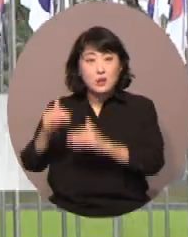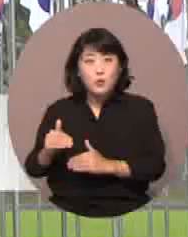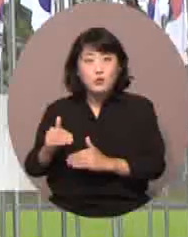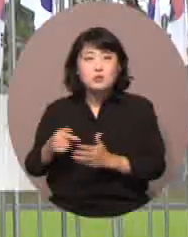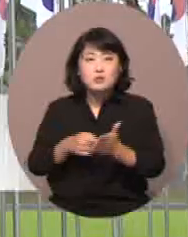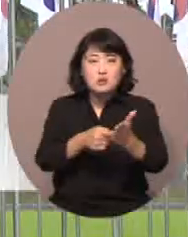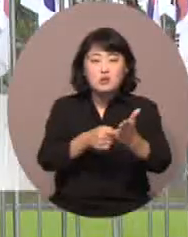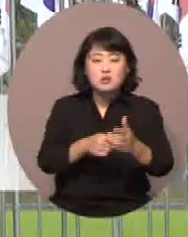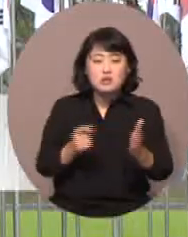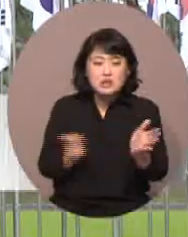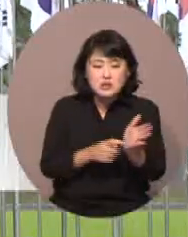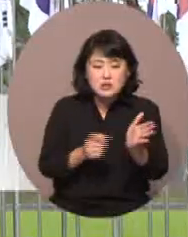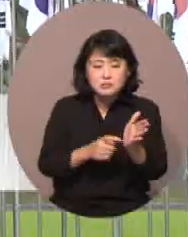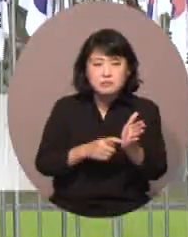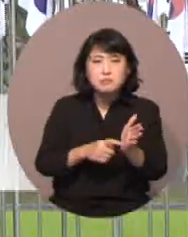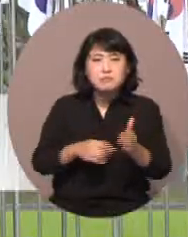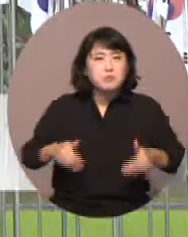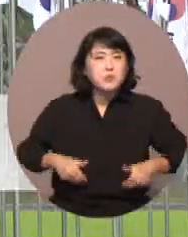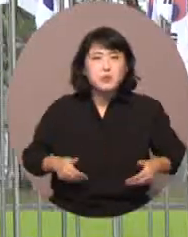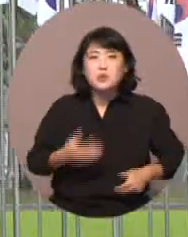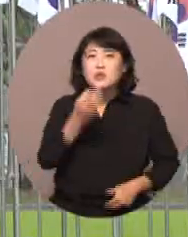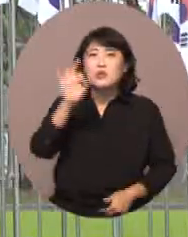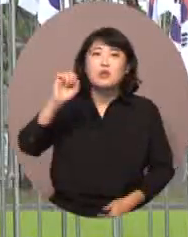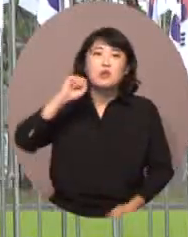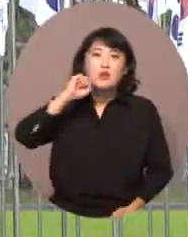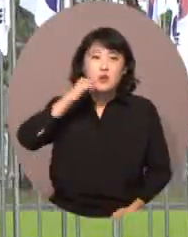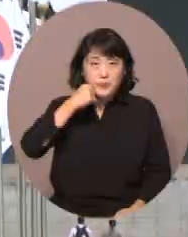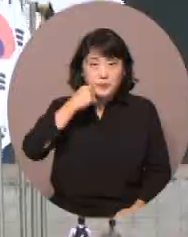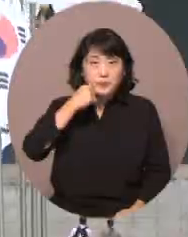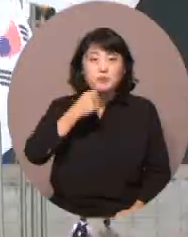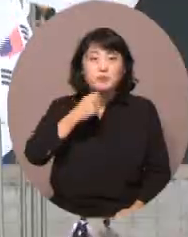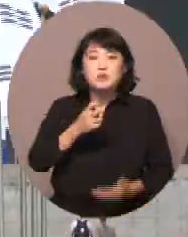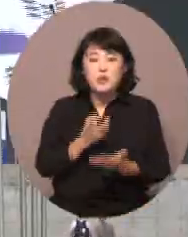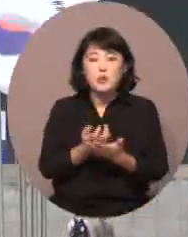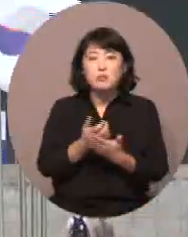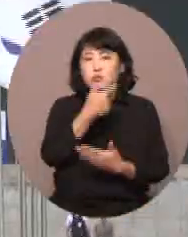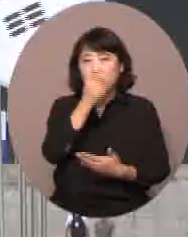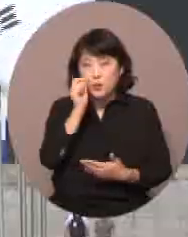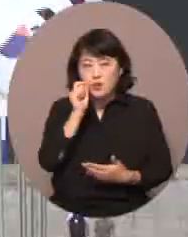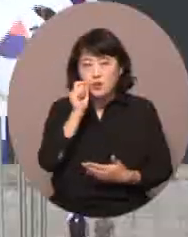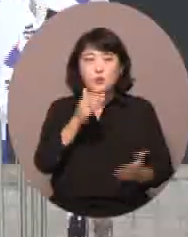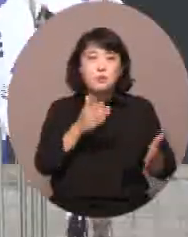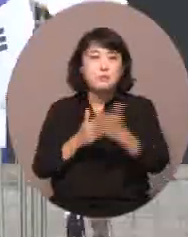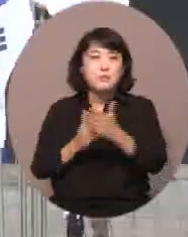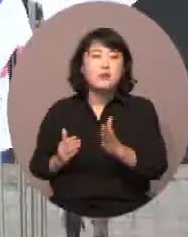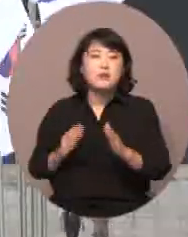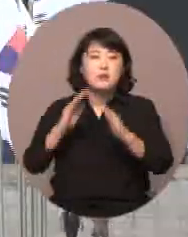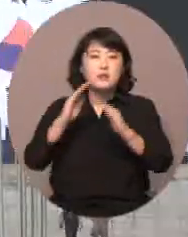긴급한 집행정지에 필요가 있다고 인정하기 부족하다며 기각했습니다